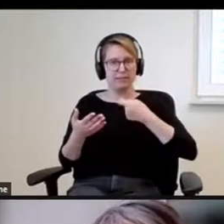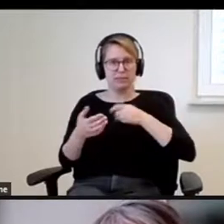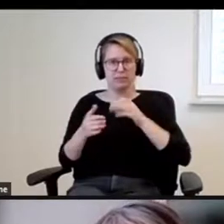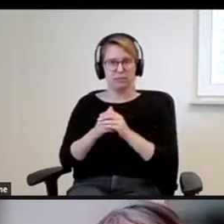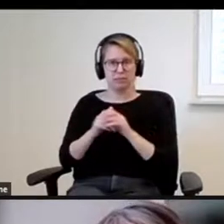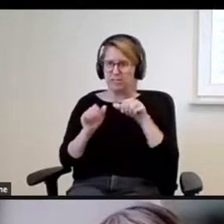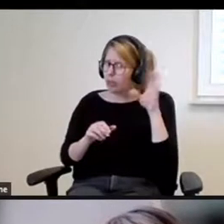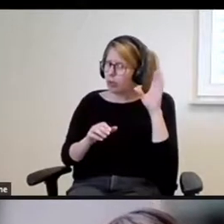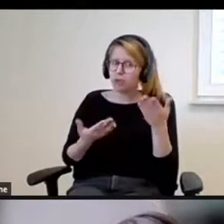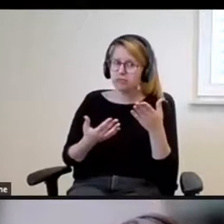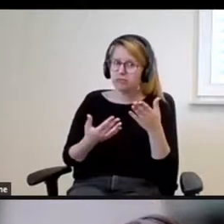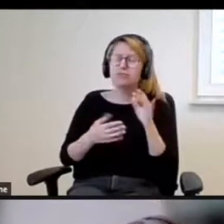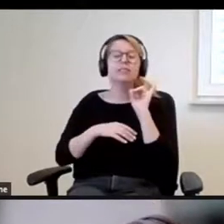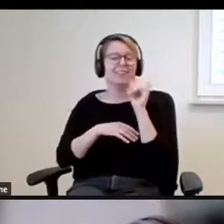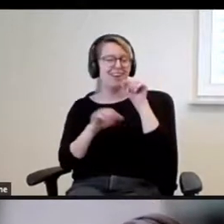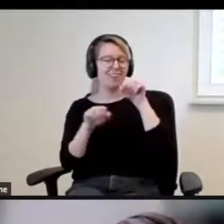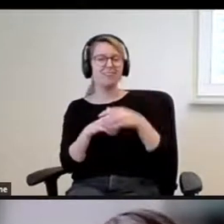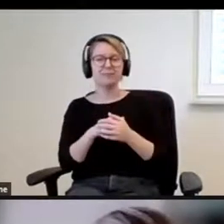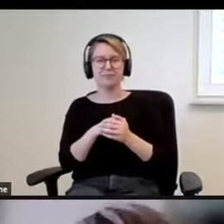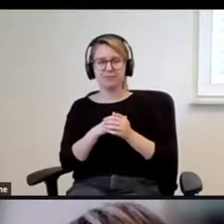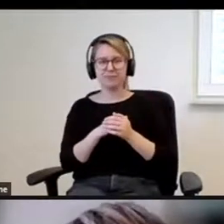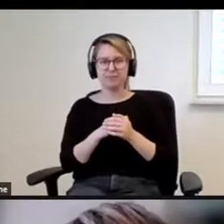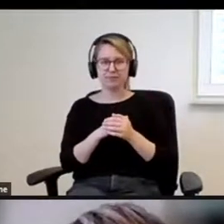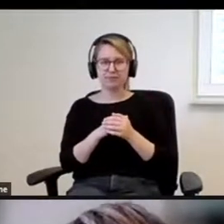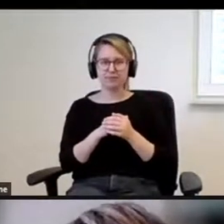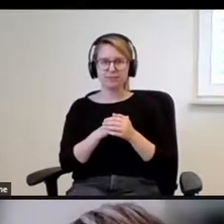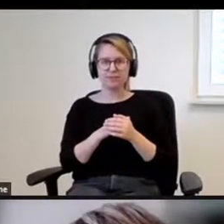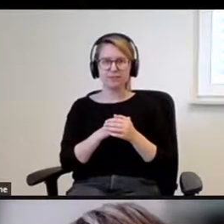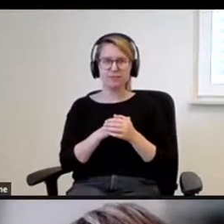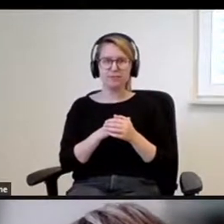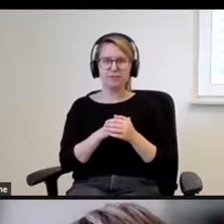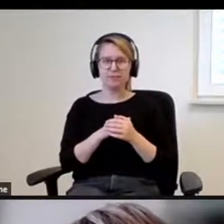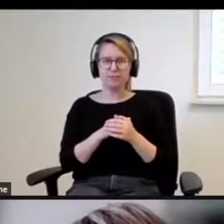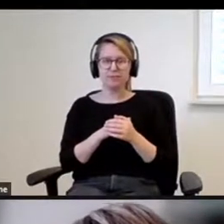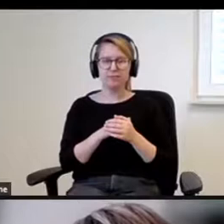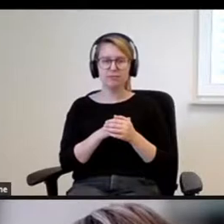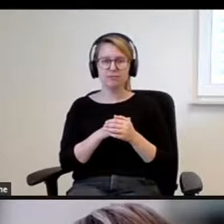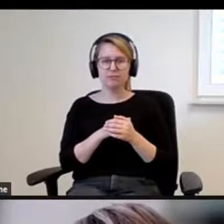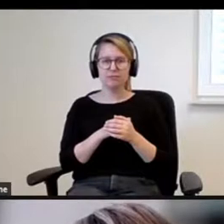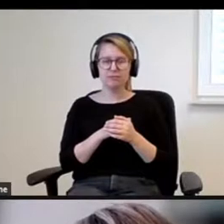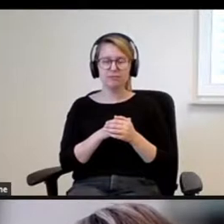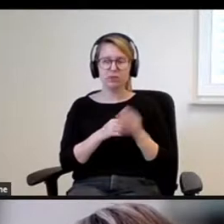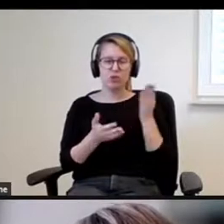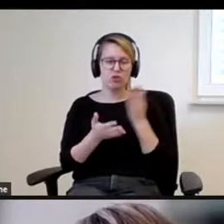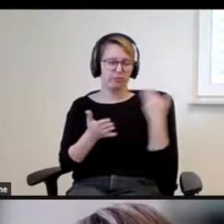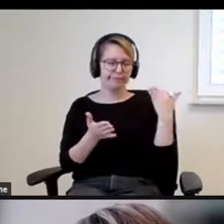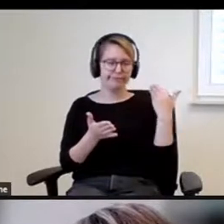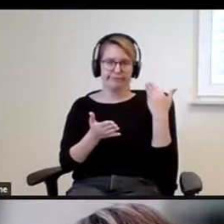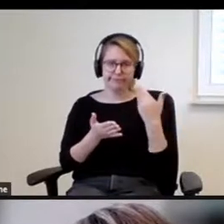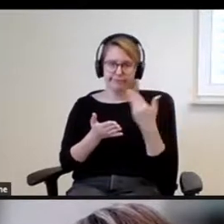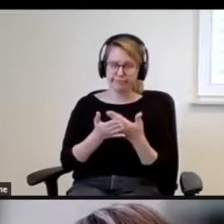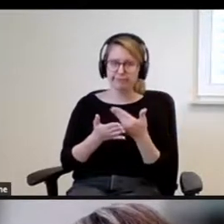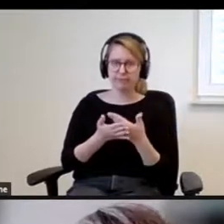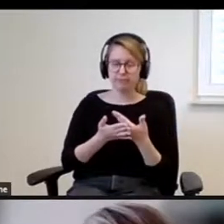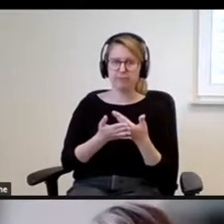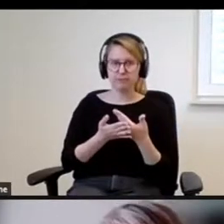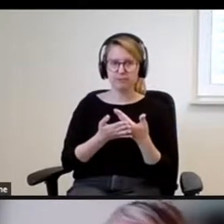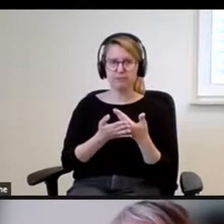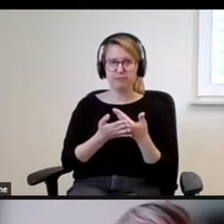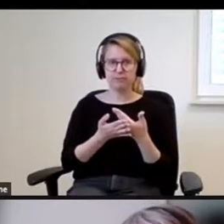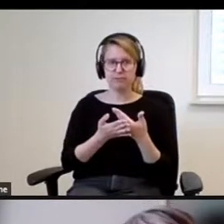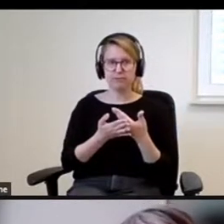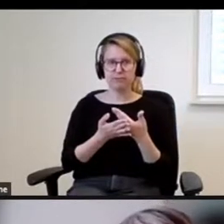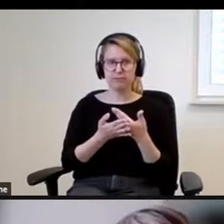Alors, ça fait déjà depuis 2002 que je m'occupe un petit peu du développement durable, des objectifs et